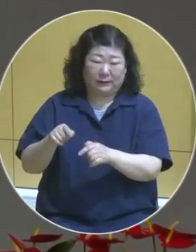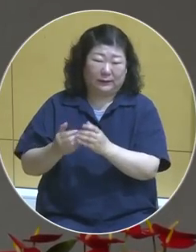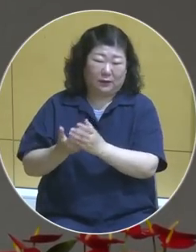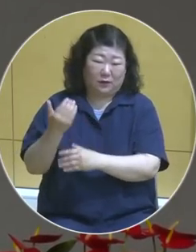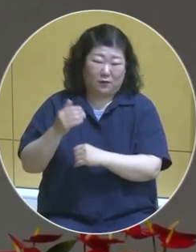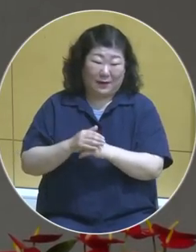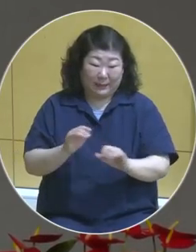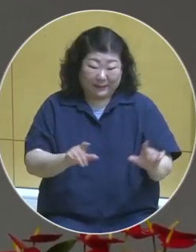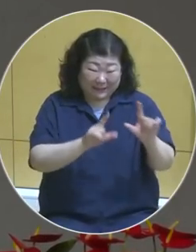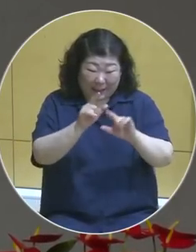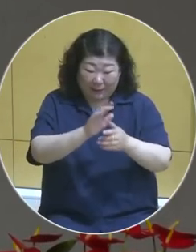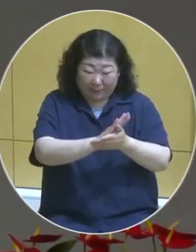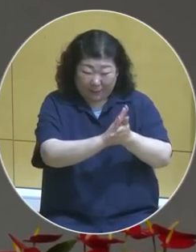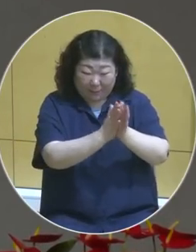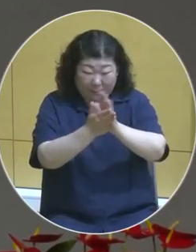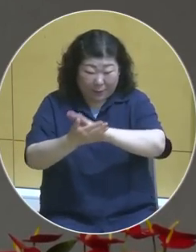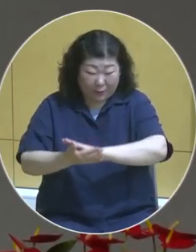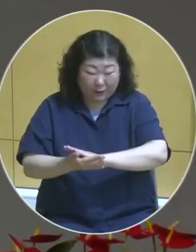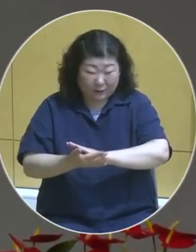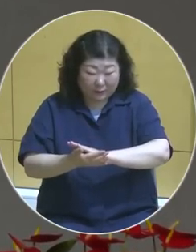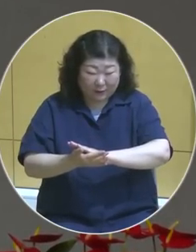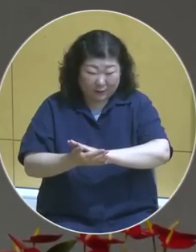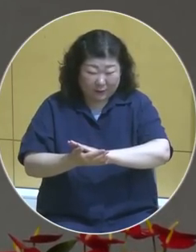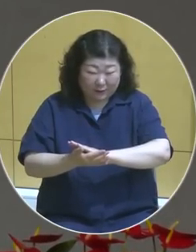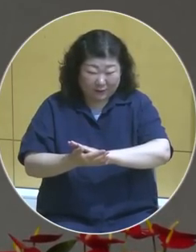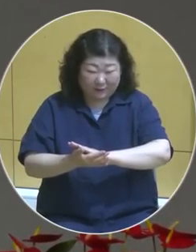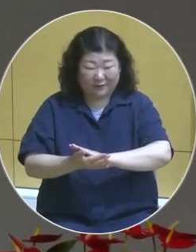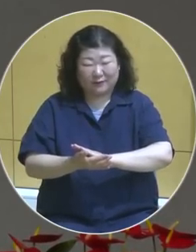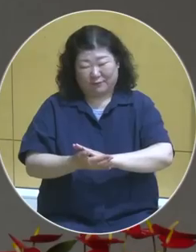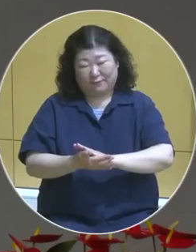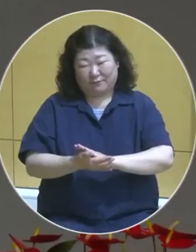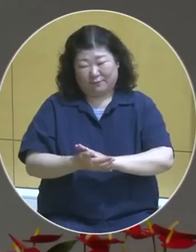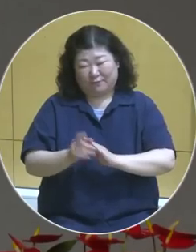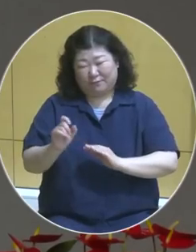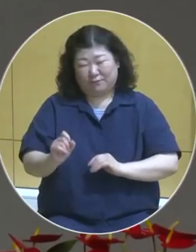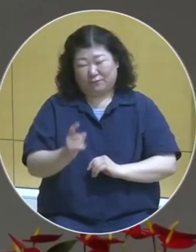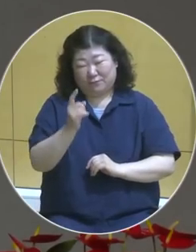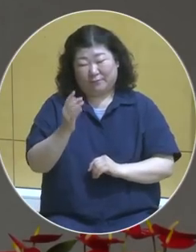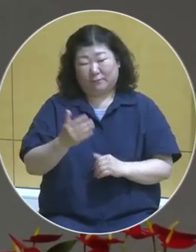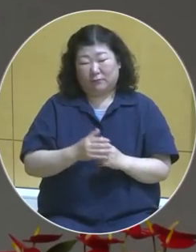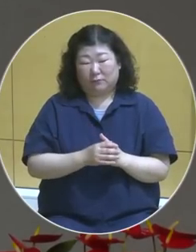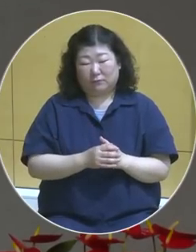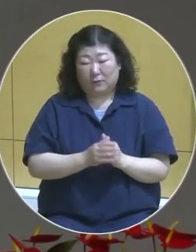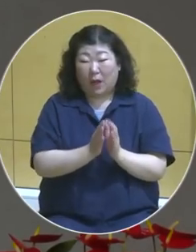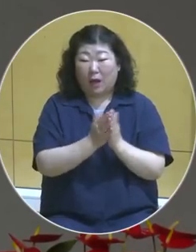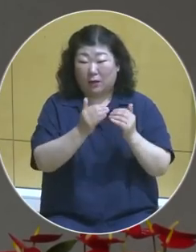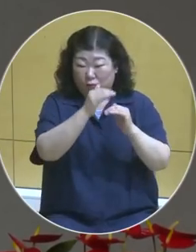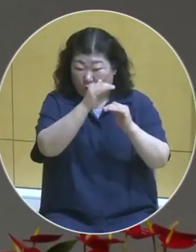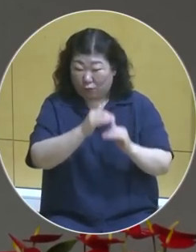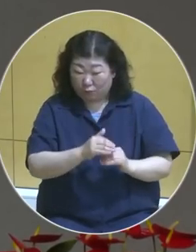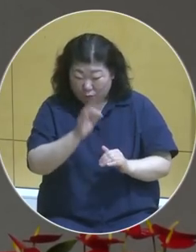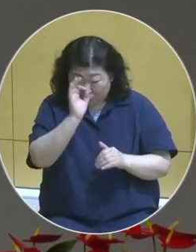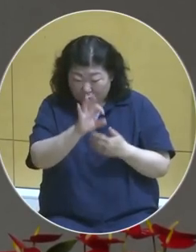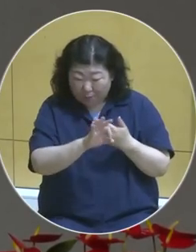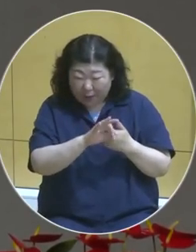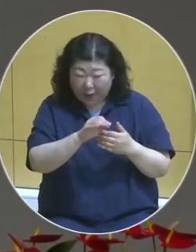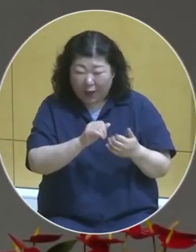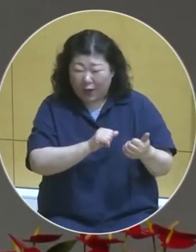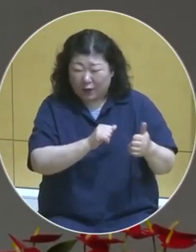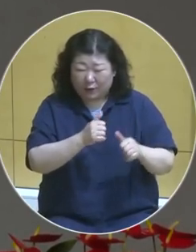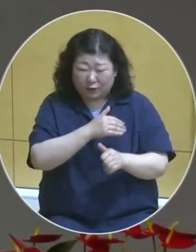새로운 전환점을 만드는 경우를 많이 보게 되지요. 본문은 이렇게 볼 때 죽으면 죽으리다